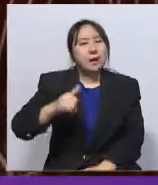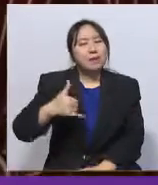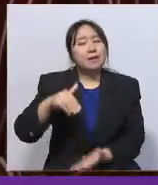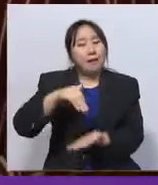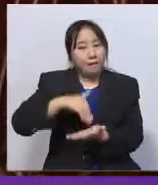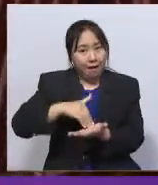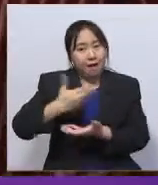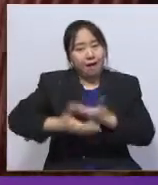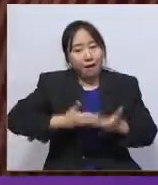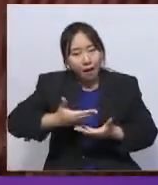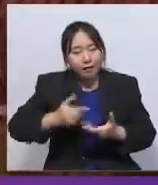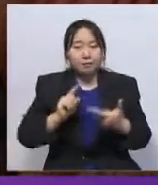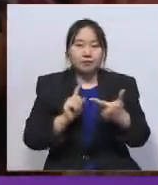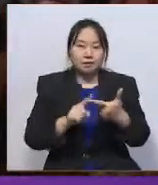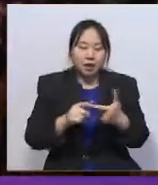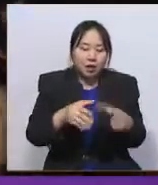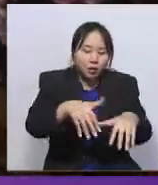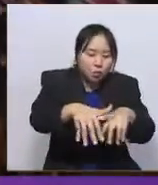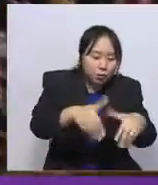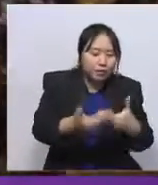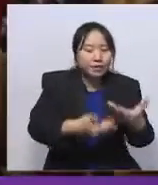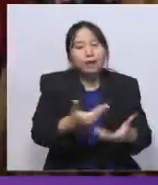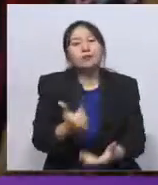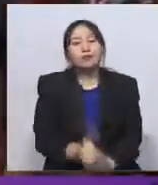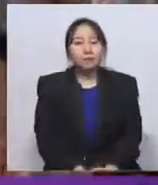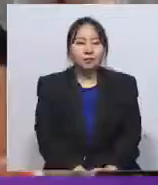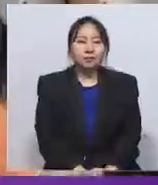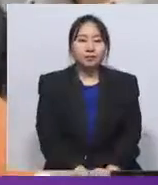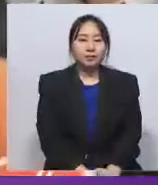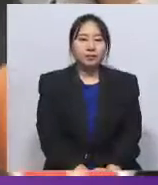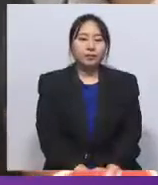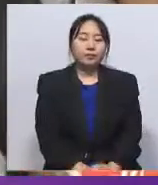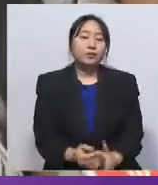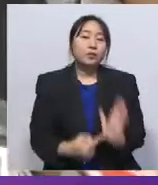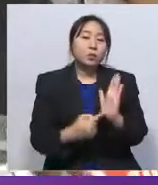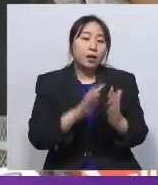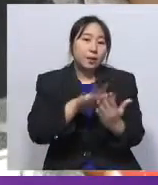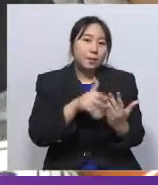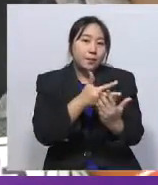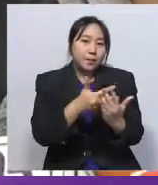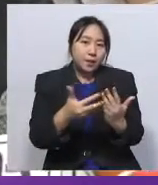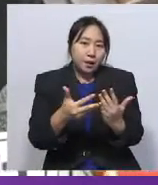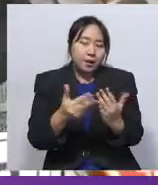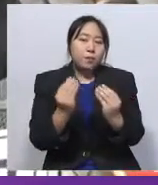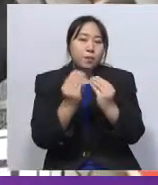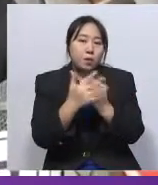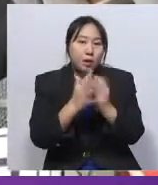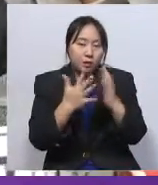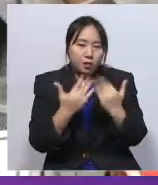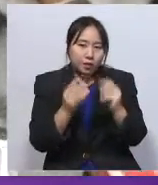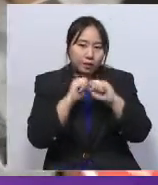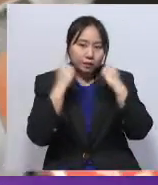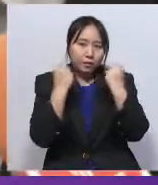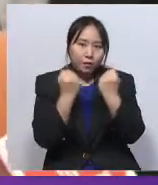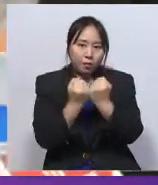ดกลางและตลาดระดับท้องถิ่น คืออย่างนี้ครับคืออย่างแผนยุทธศาสตร์ผลไม้นะครับซึ่งตอนนี้ทางสมาคมเราเองเราก็ร่